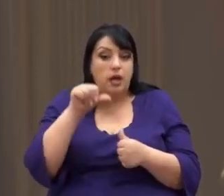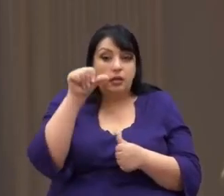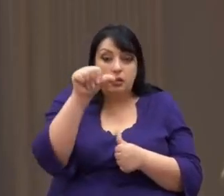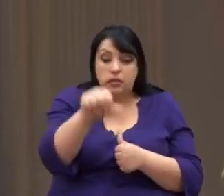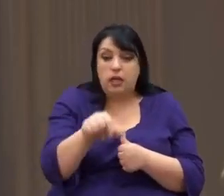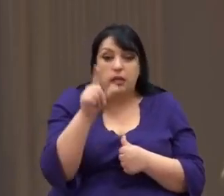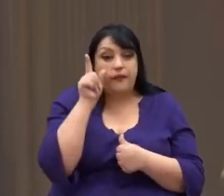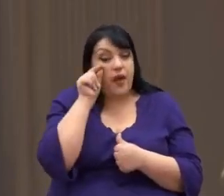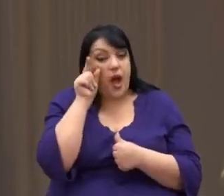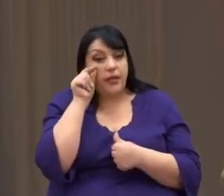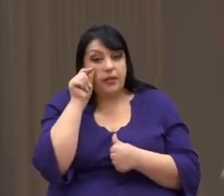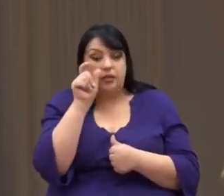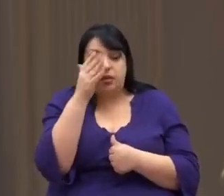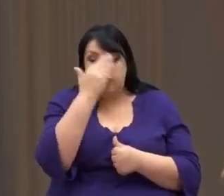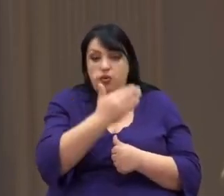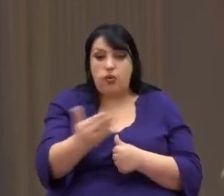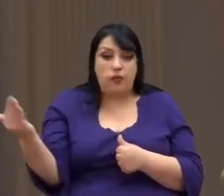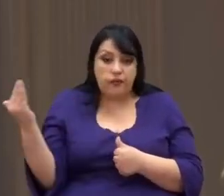հայրենակիցների